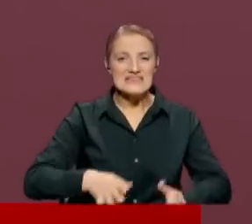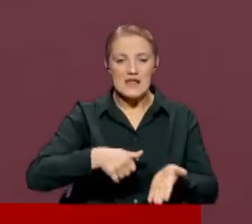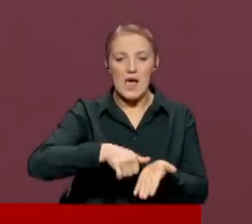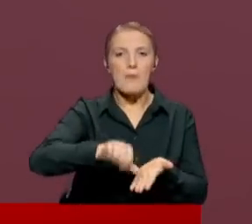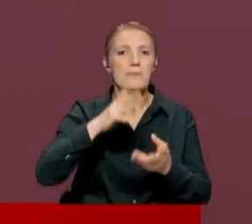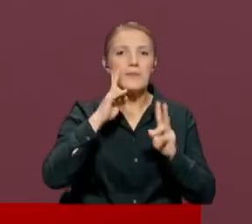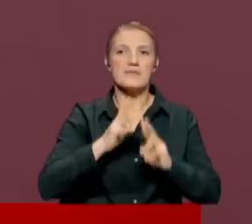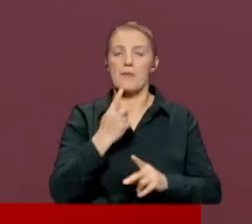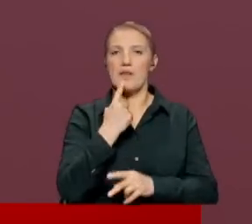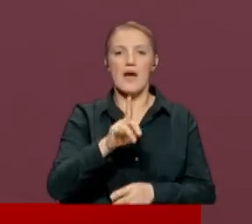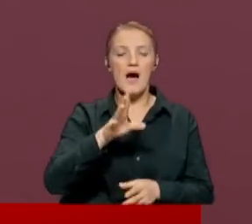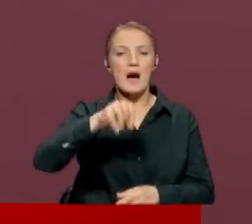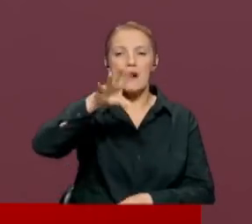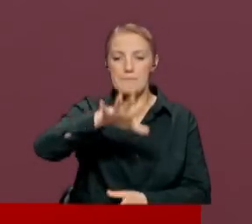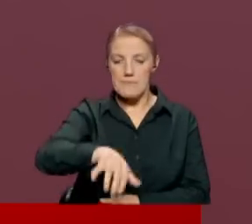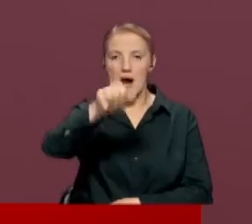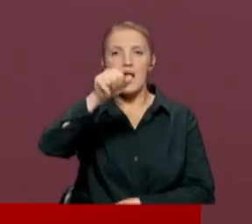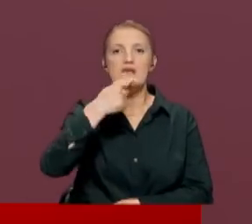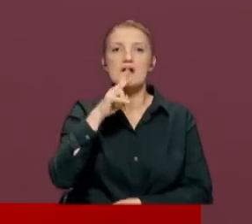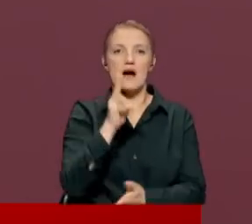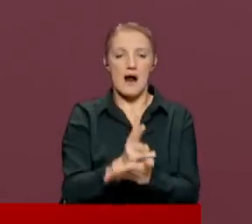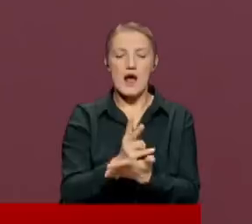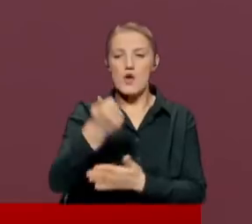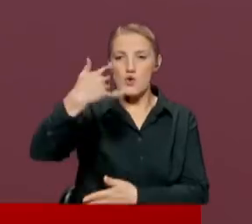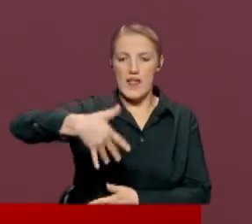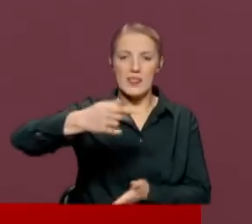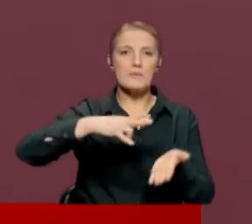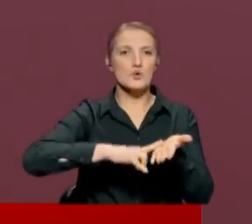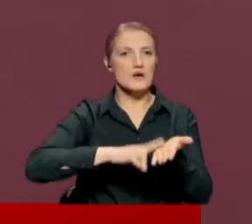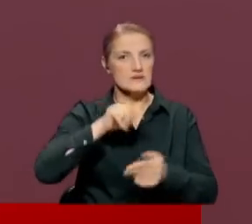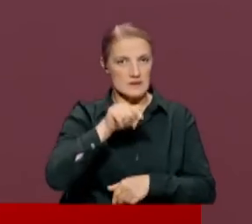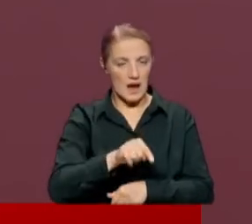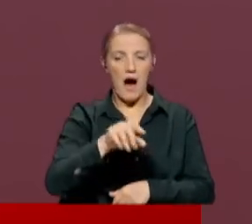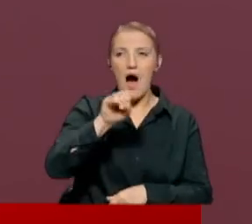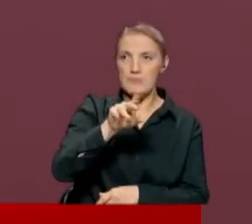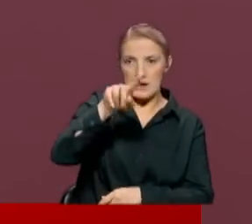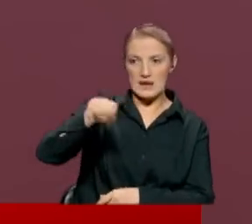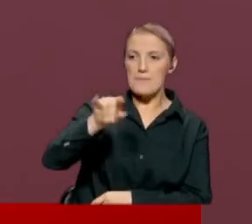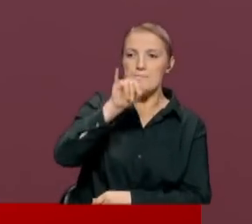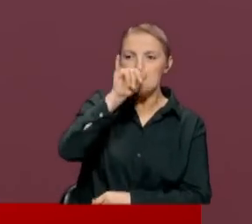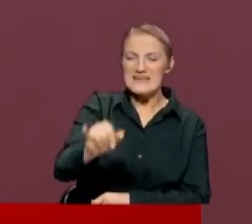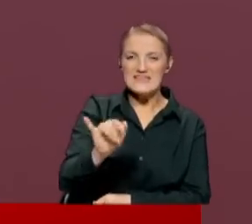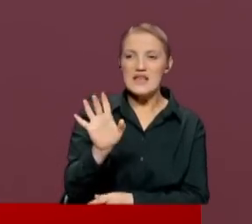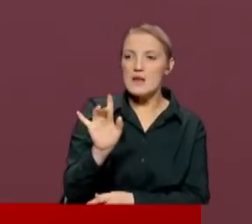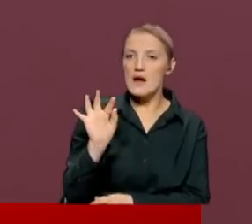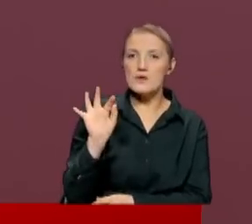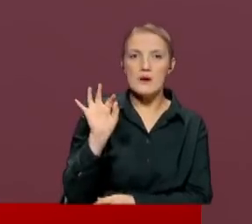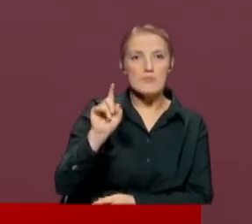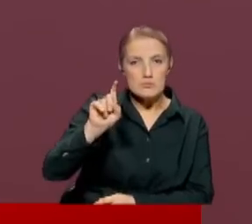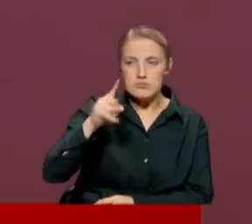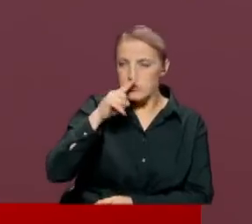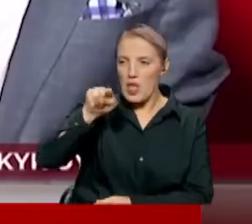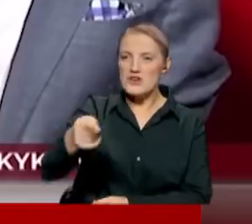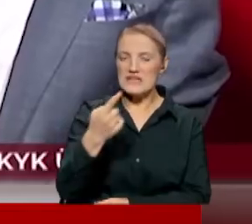Ak Partinin Merkez karar yönetim kurulu üyesi Ak Parti'ye pisliğin bulaştığını